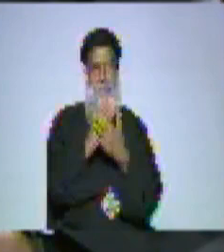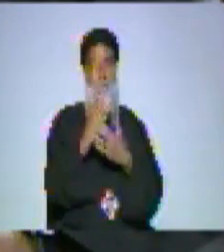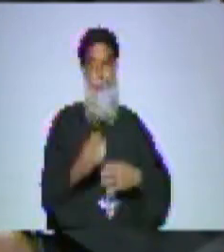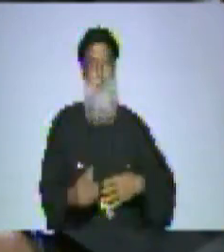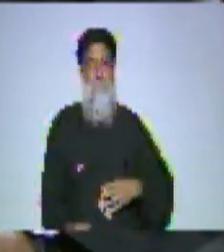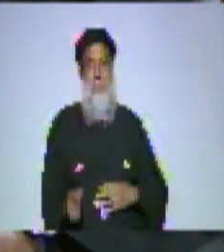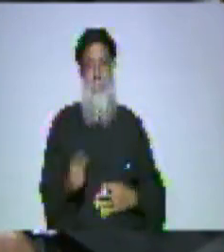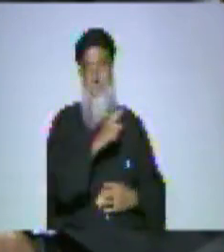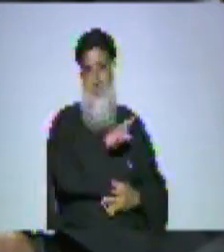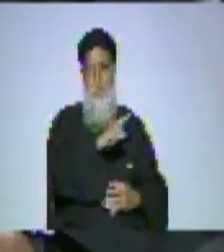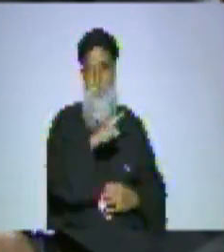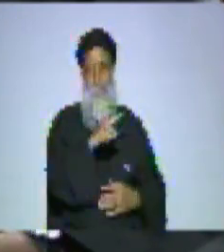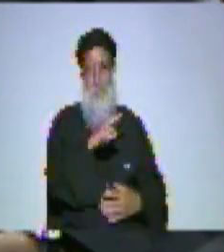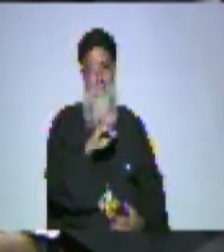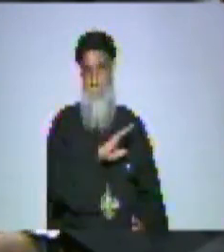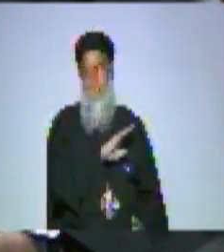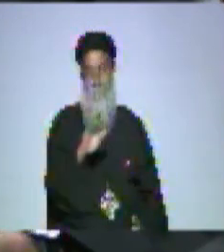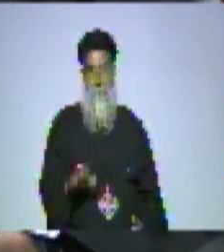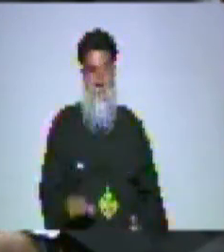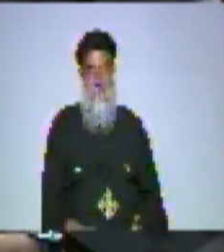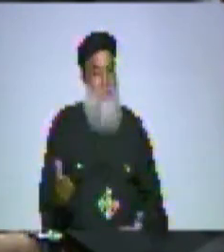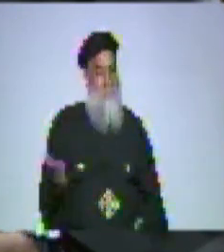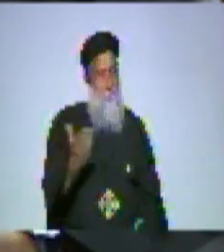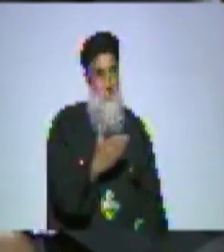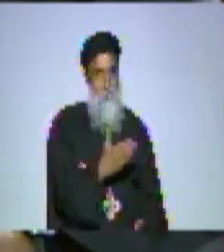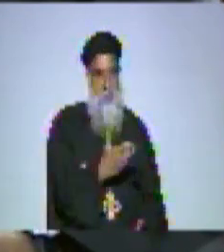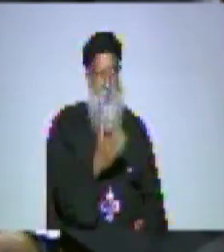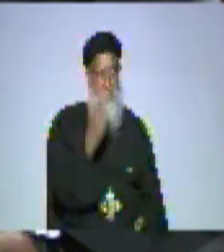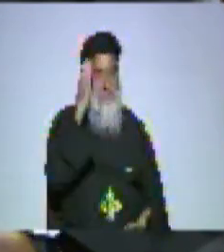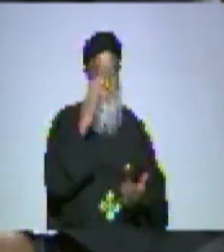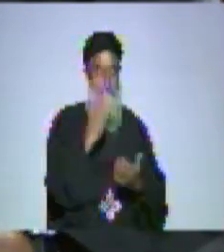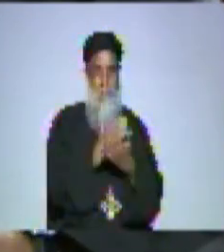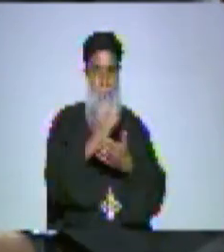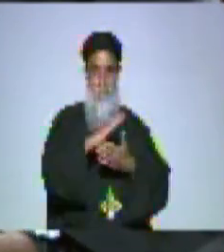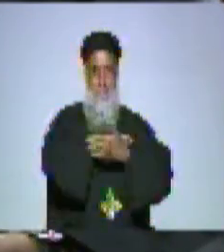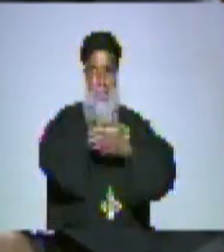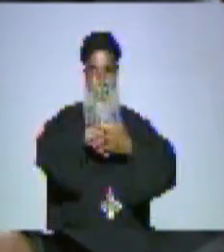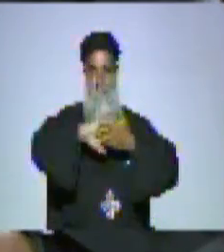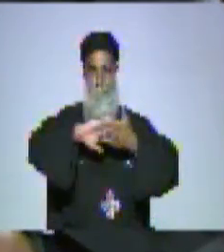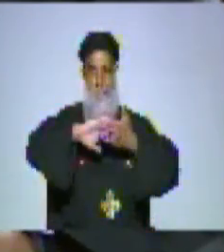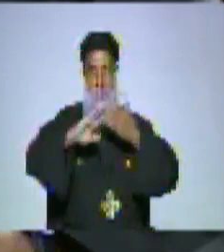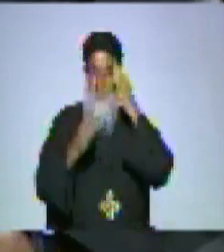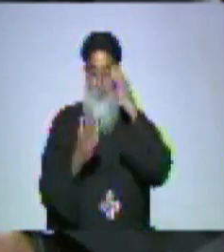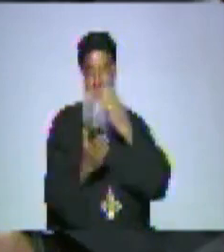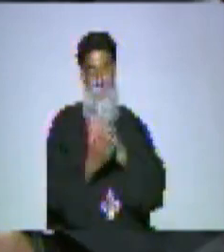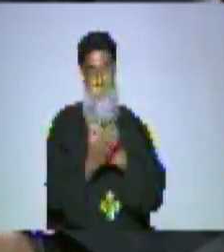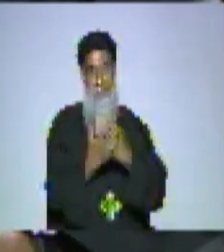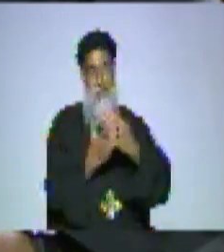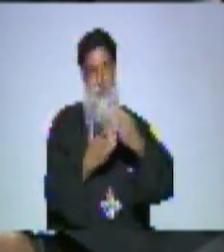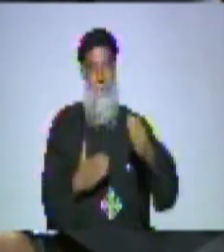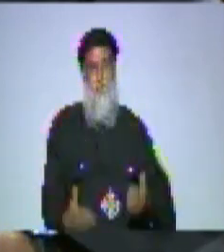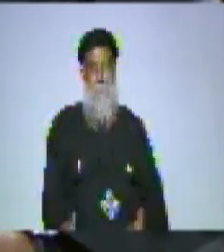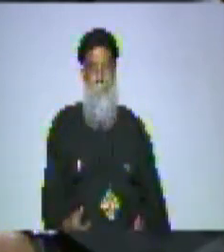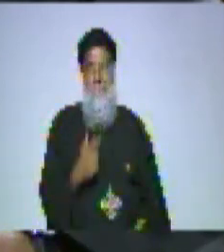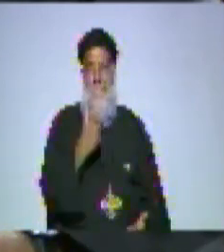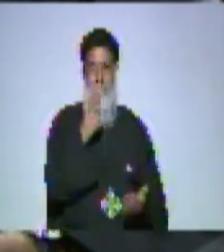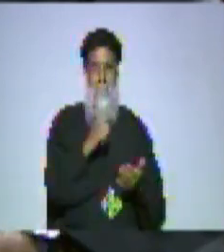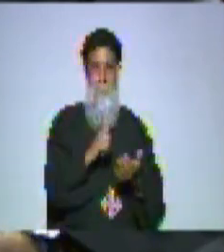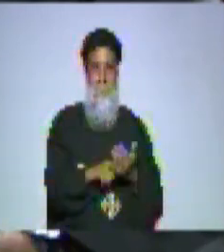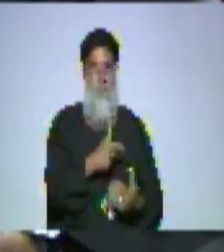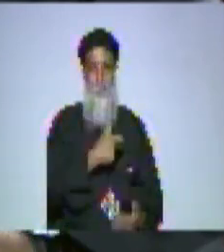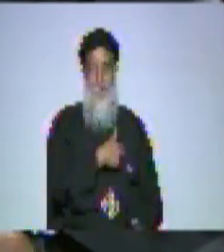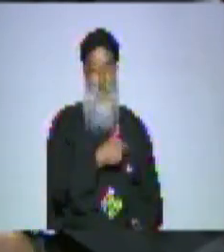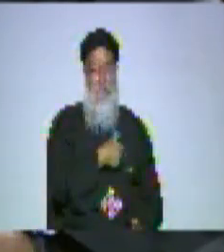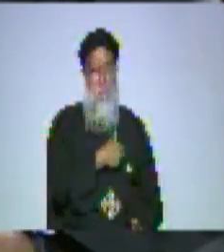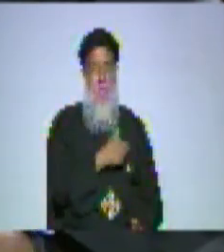يقول انا مش مسامح يعني نقول له انت لازم تسامح ربنا يسامحك اغفره ويغفر لكم يقول انا في الحقيقه مش